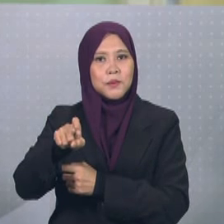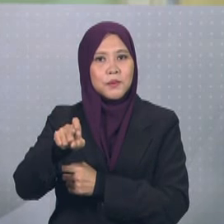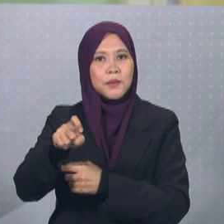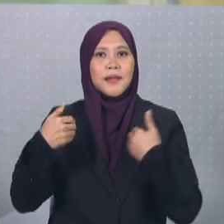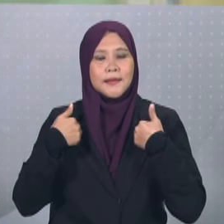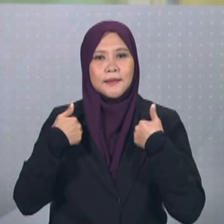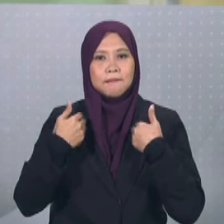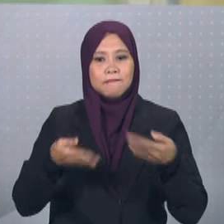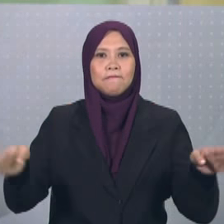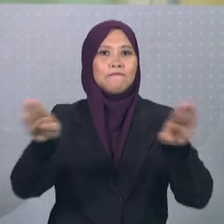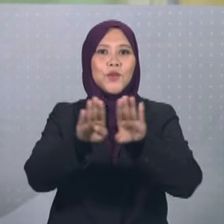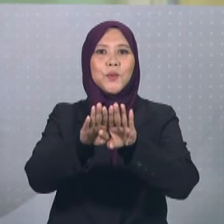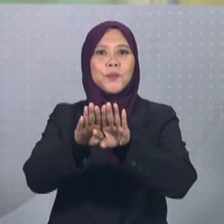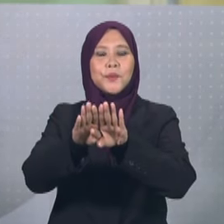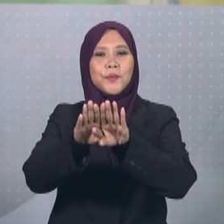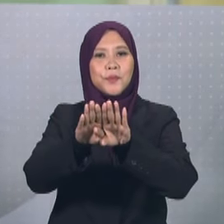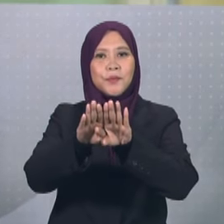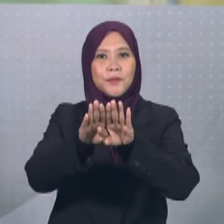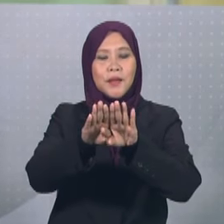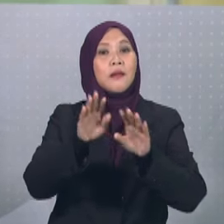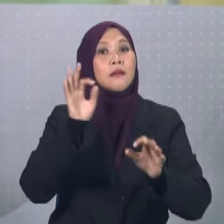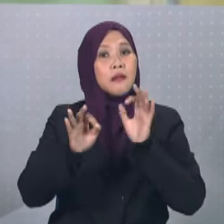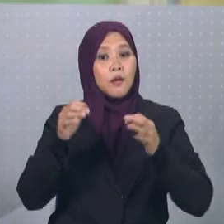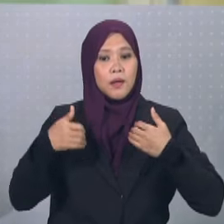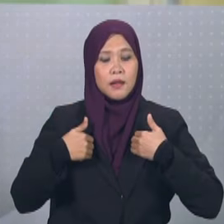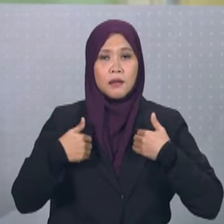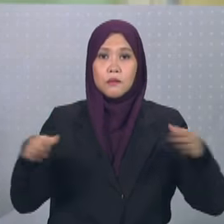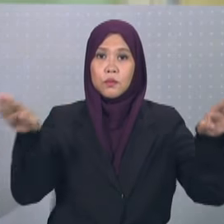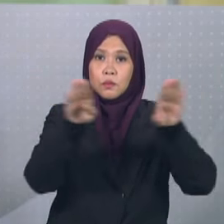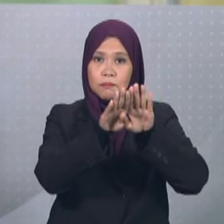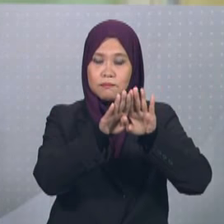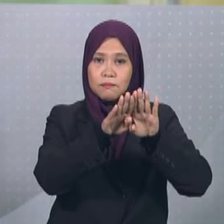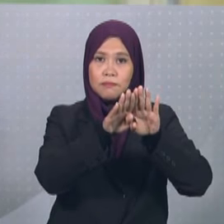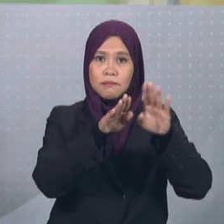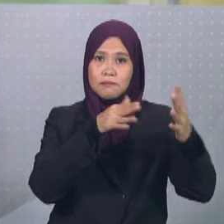adakan lockdown tersebut. Sebab mesti kita tahu kalau kita adakan lockdown bermakna